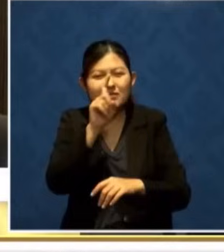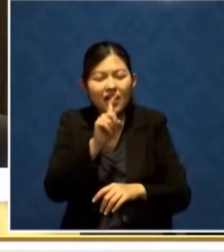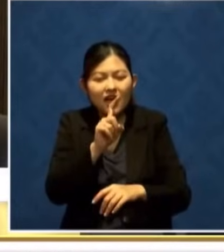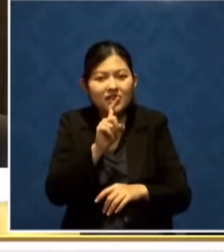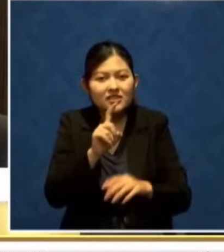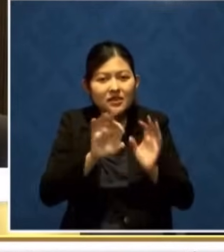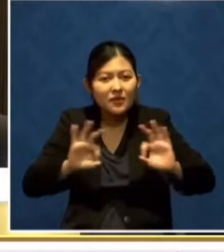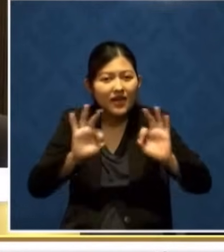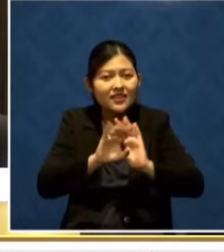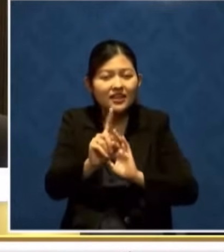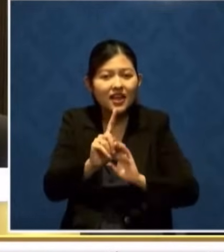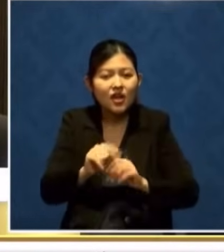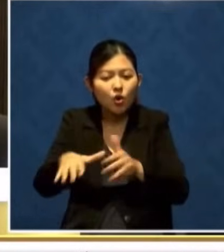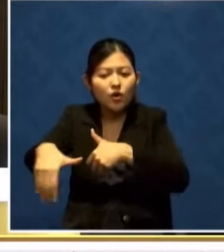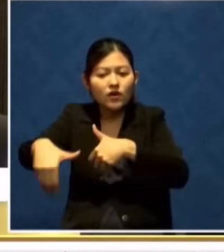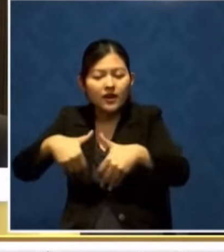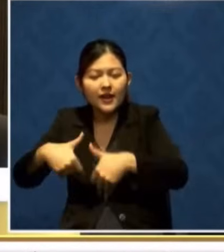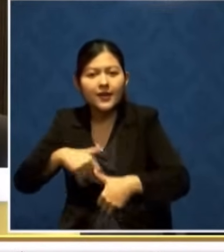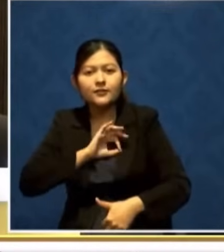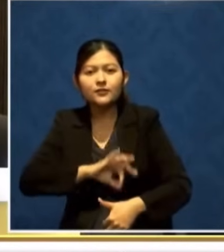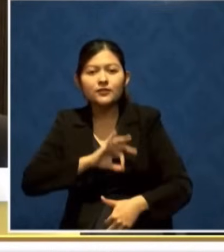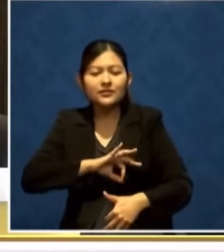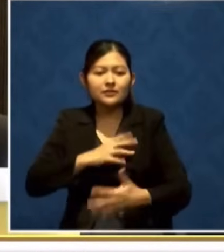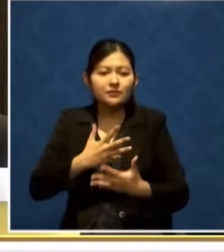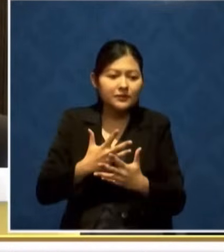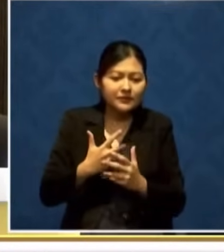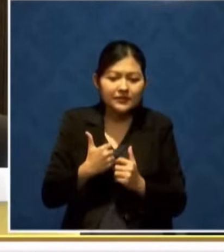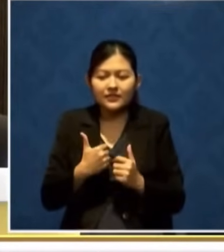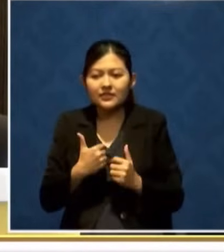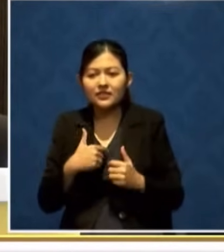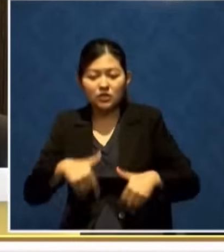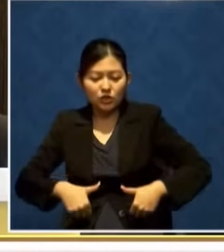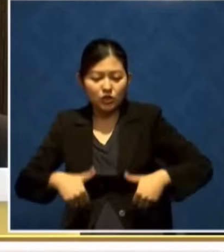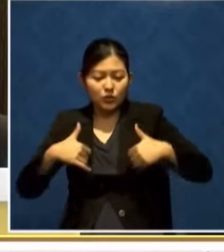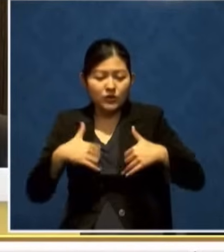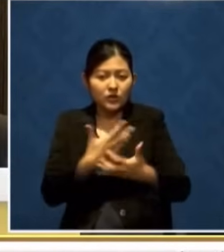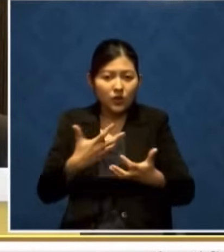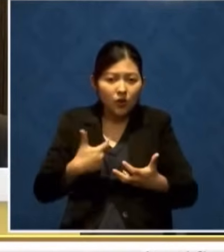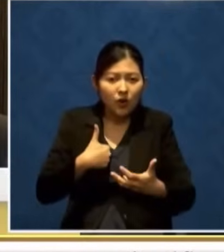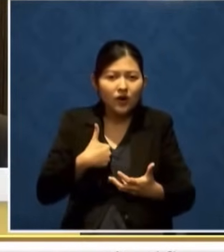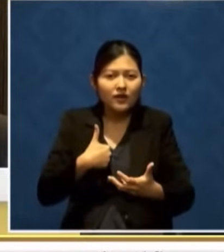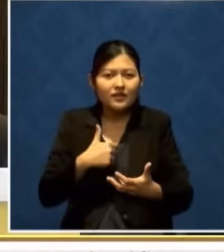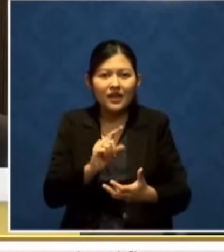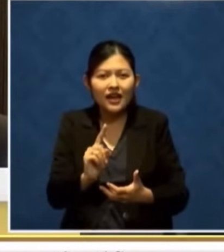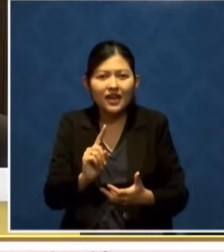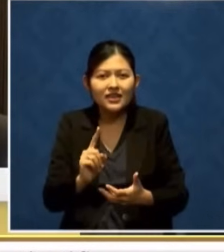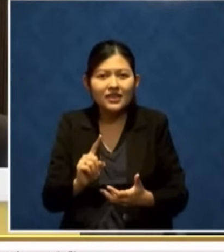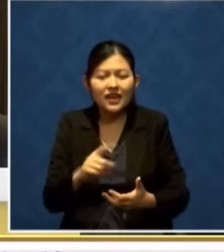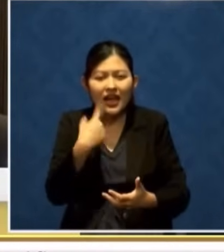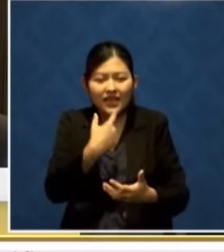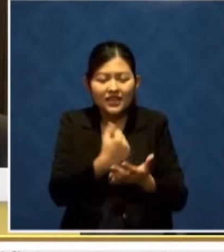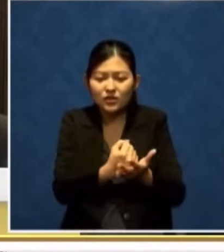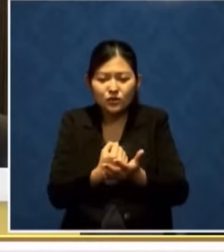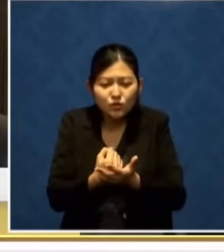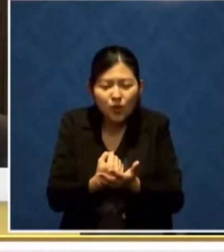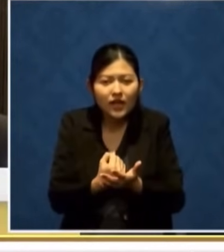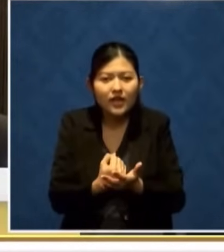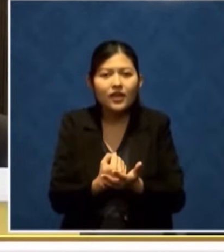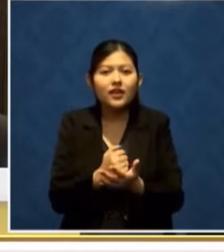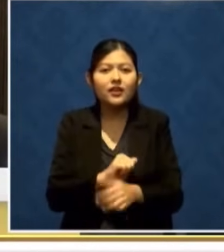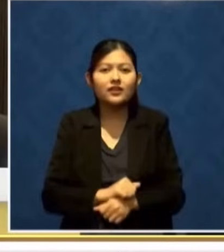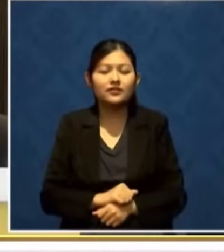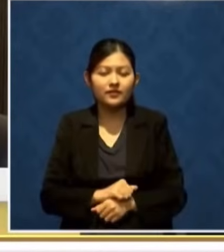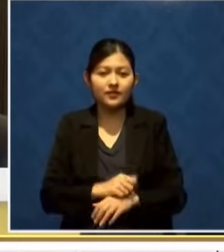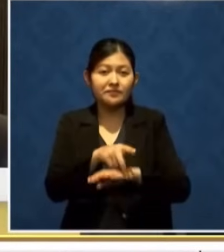พี่น้องประชาชนเขาจะรู้สึกปลอดภัยต่อชีวิตและทรัพย์สินของเขาได้ยังไงท่านประธาน